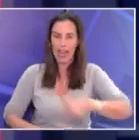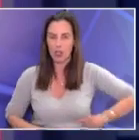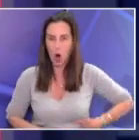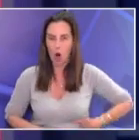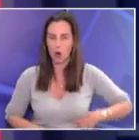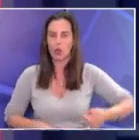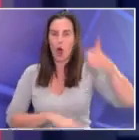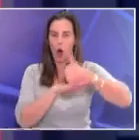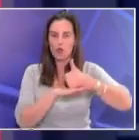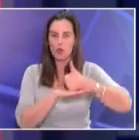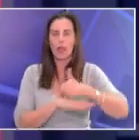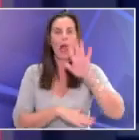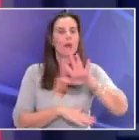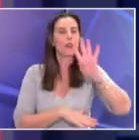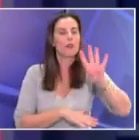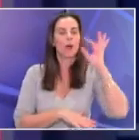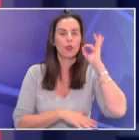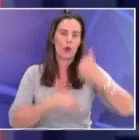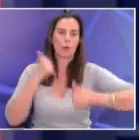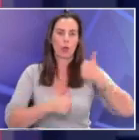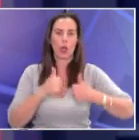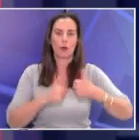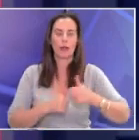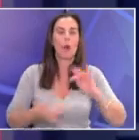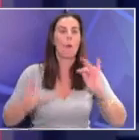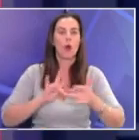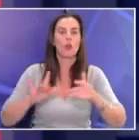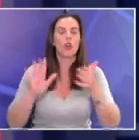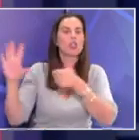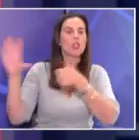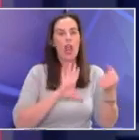מקומיות, לראש הרשות, 54 נשים התמודדו. לעומת